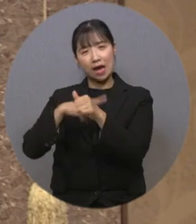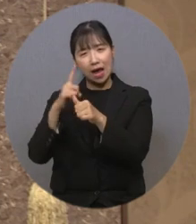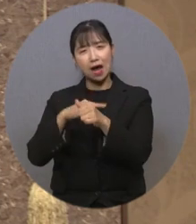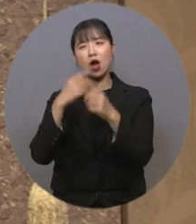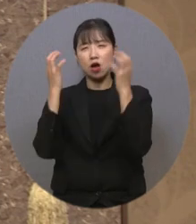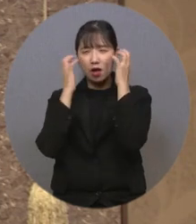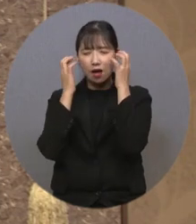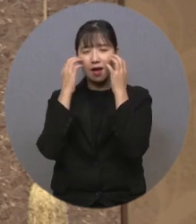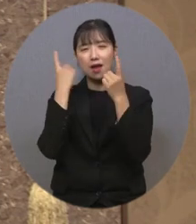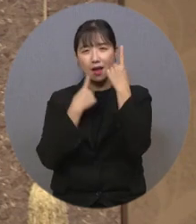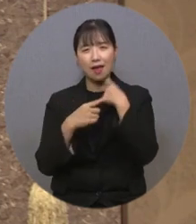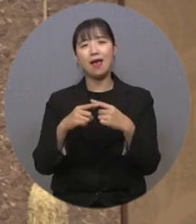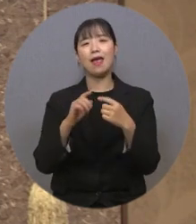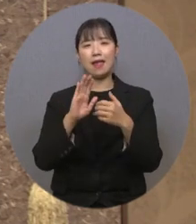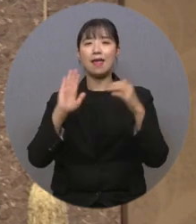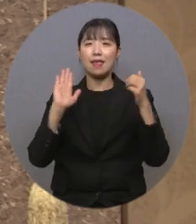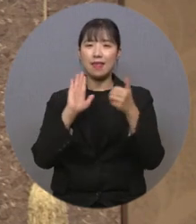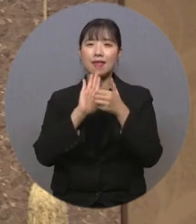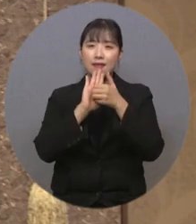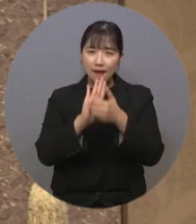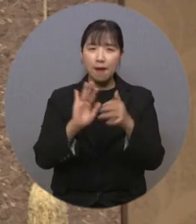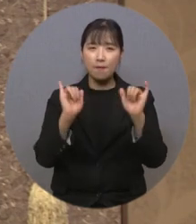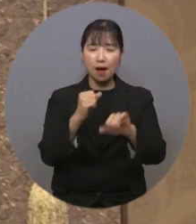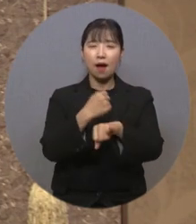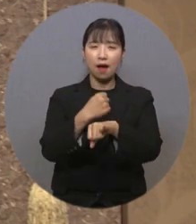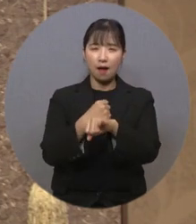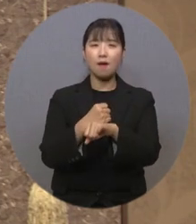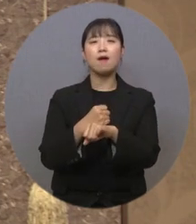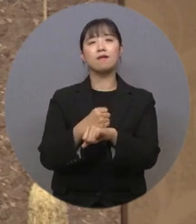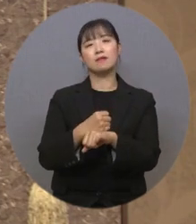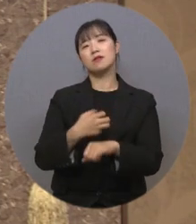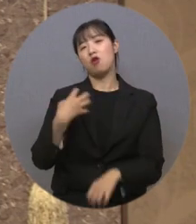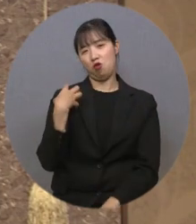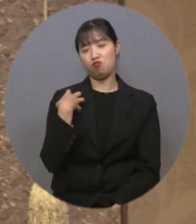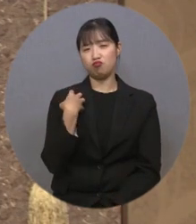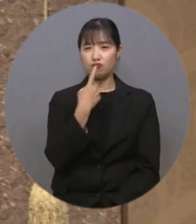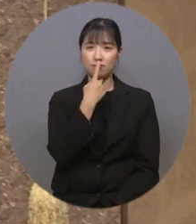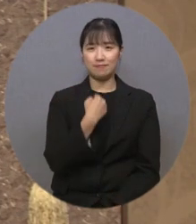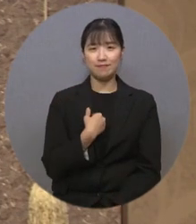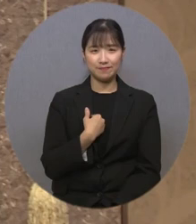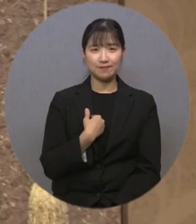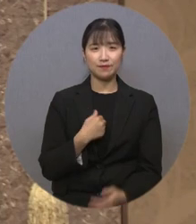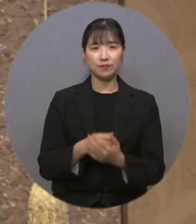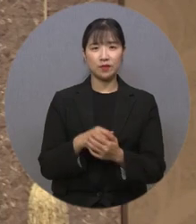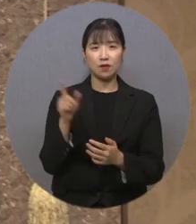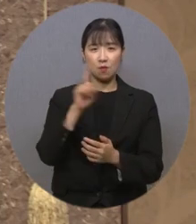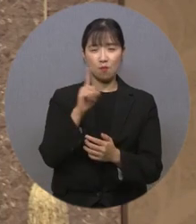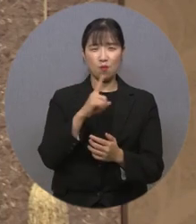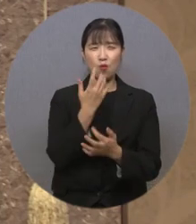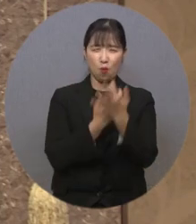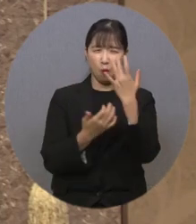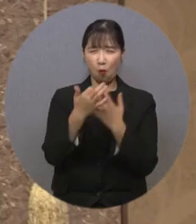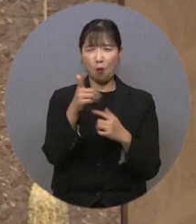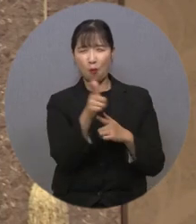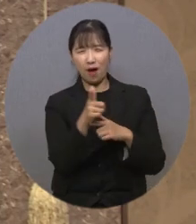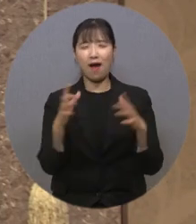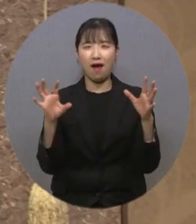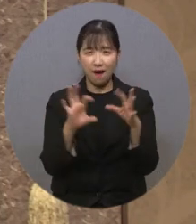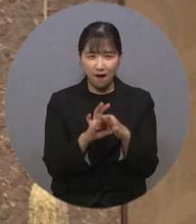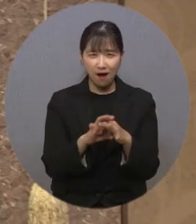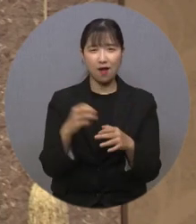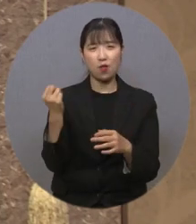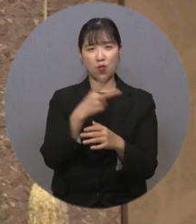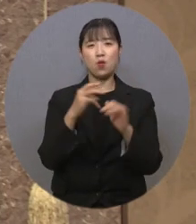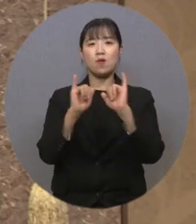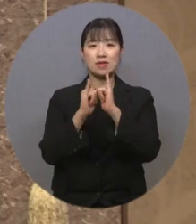예방하고 방지하는 그런 업무가 저희들의 업무인데요. 여기에서는 소방에 관련된 거 또 네.